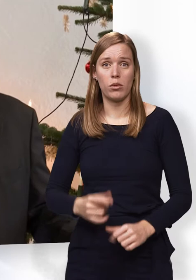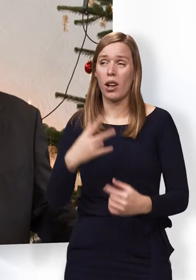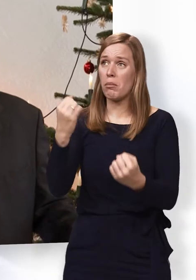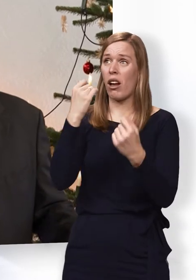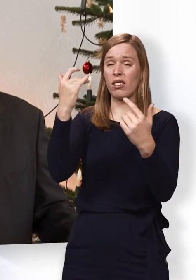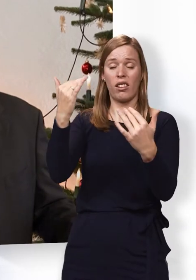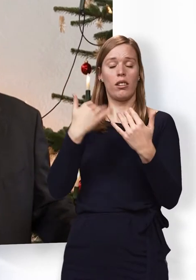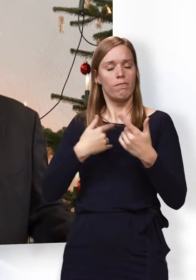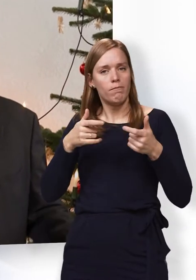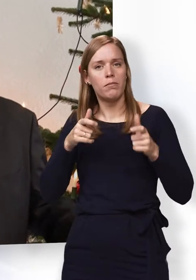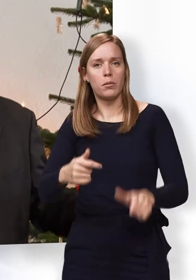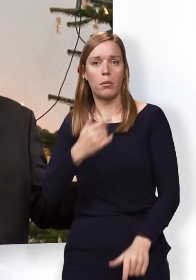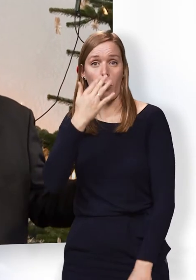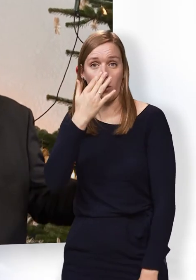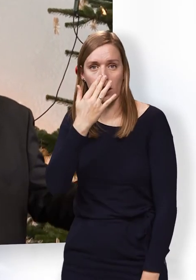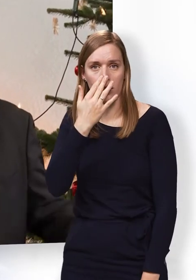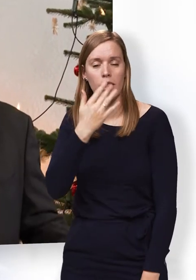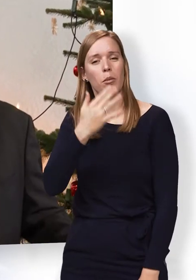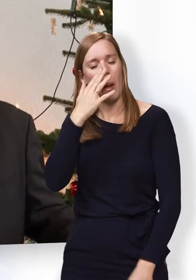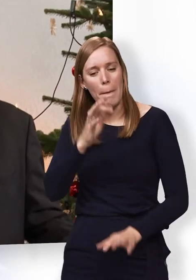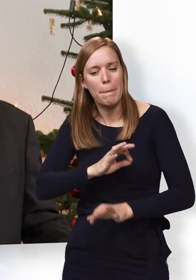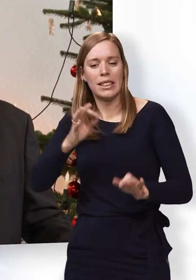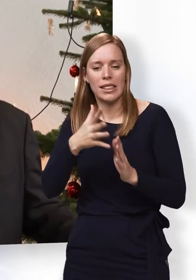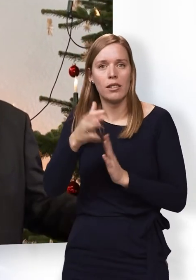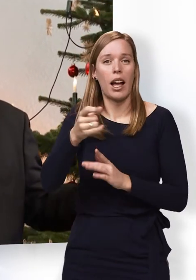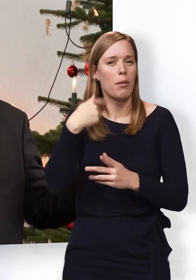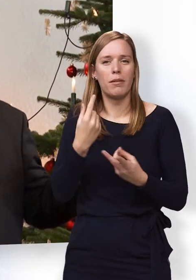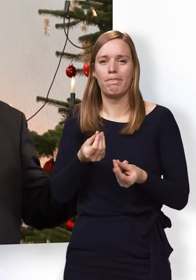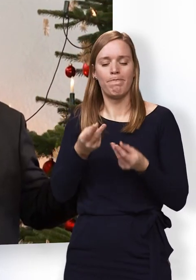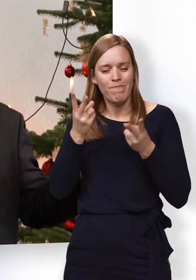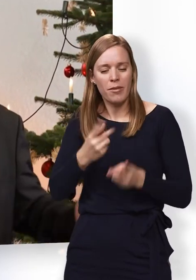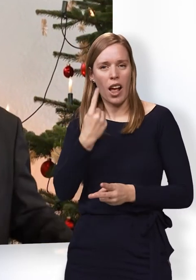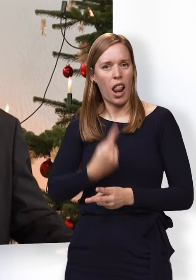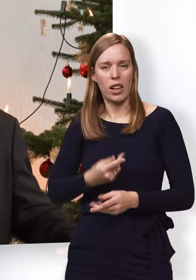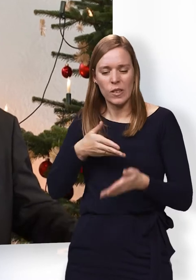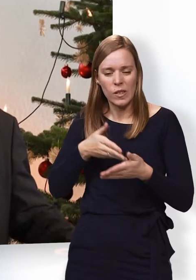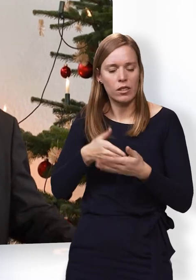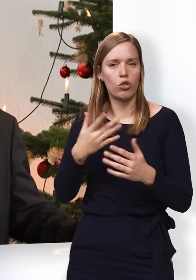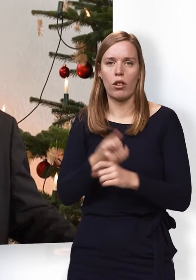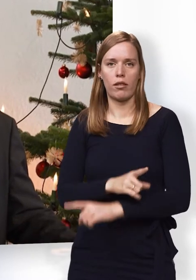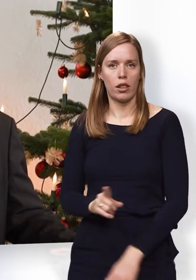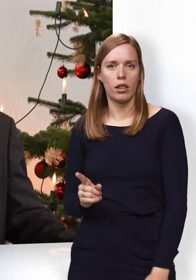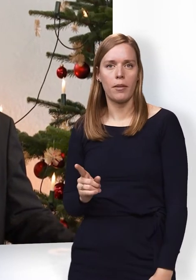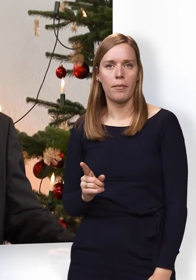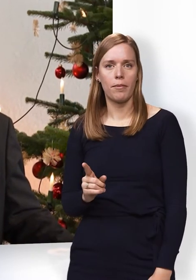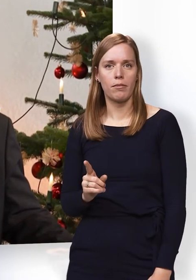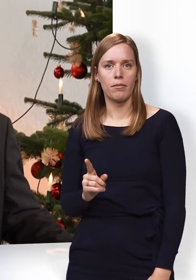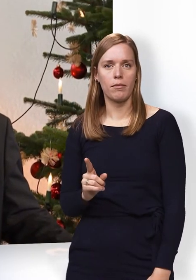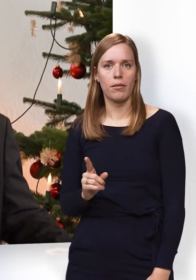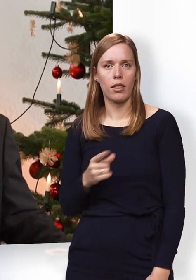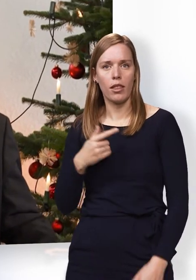Beste rauszuholen und wir spüren, wir kommen nicht weiter. Wir stecken fest in unseren Grenzen.